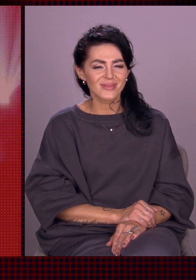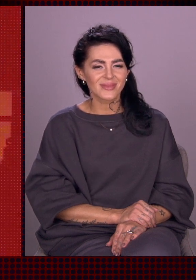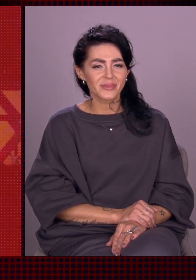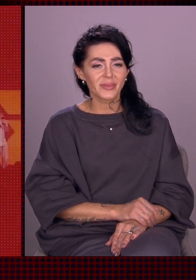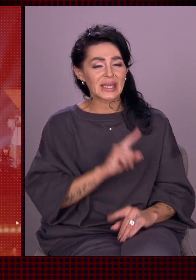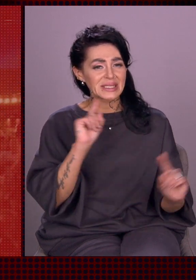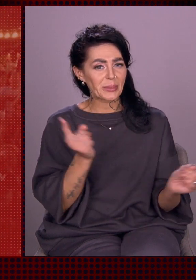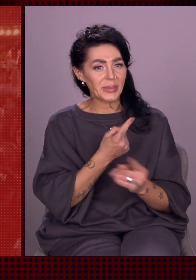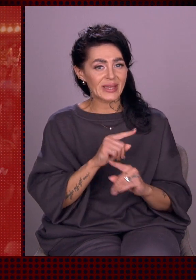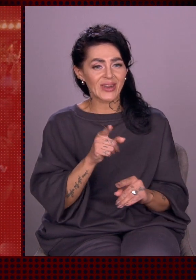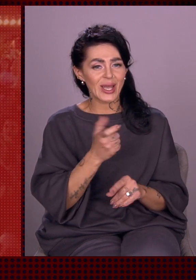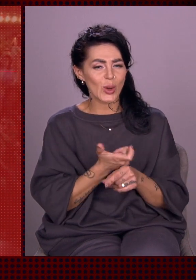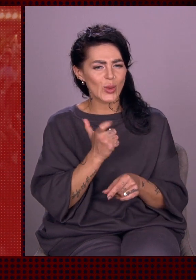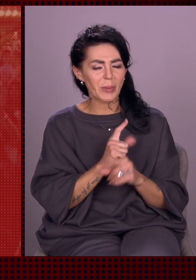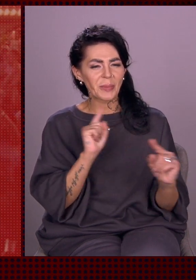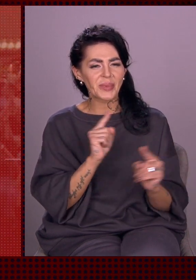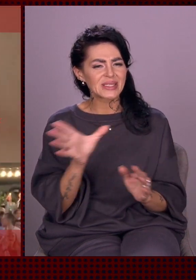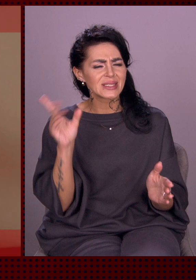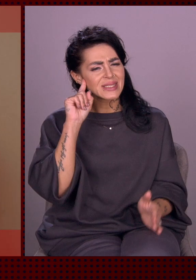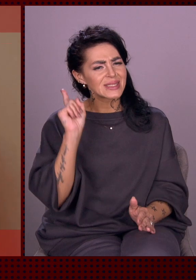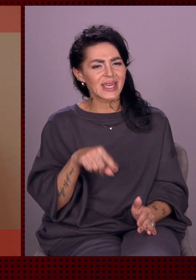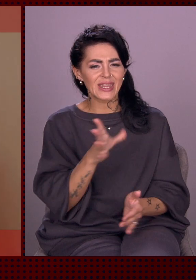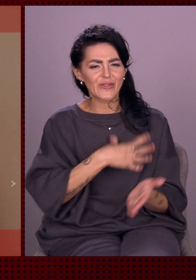Співає пісні, які знає вся країна.